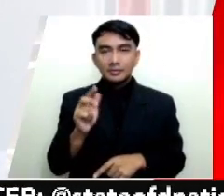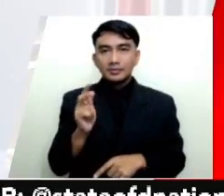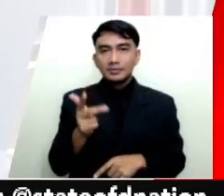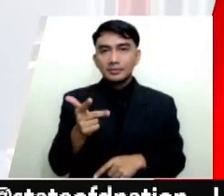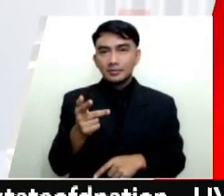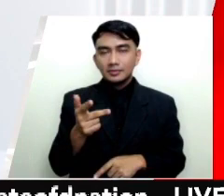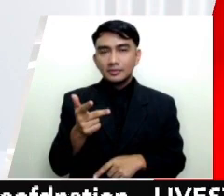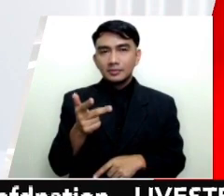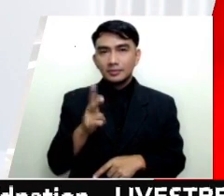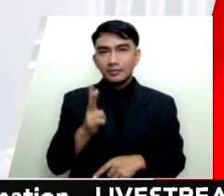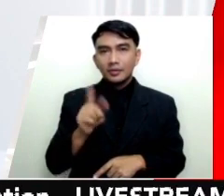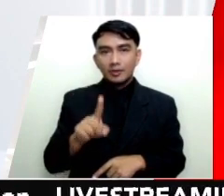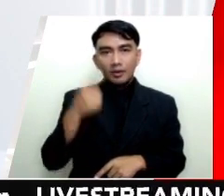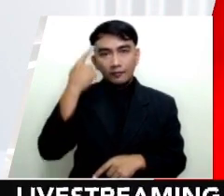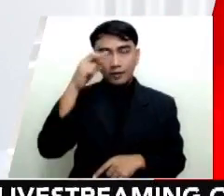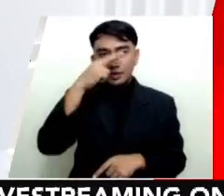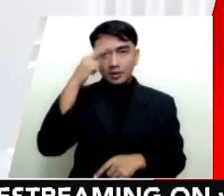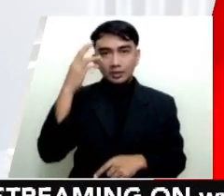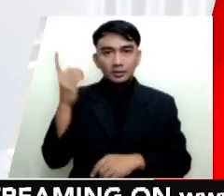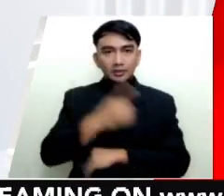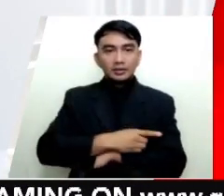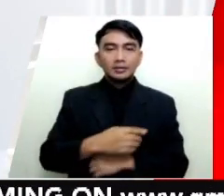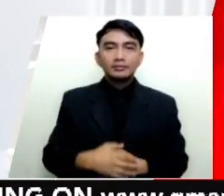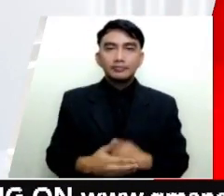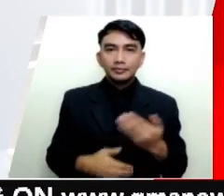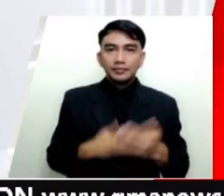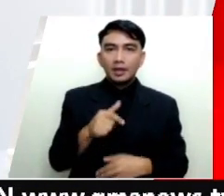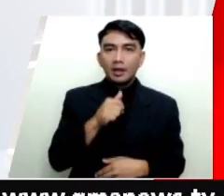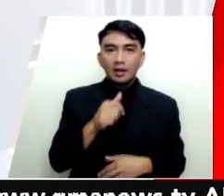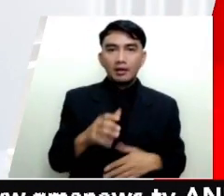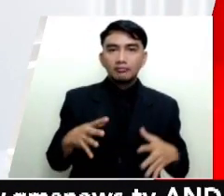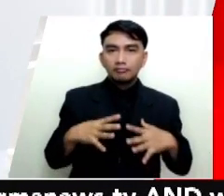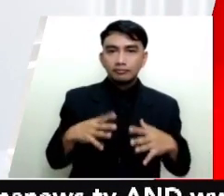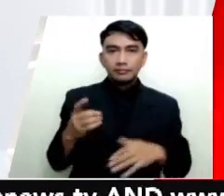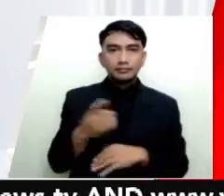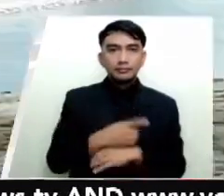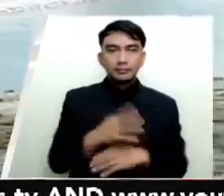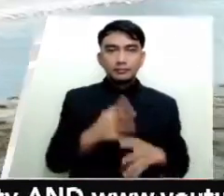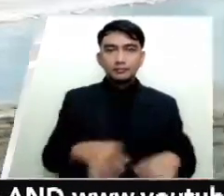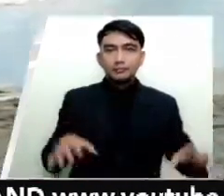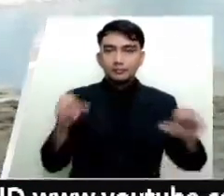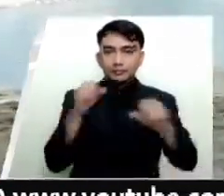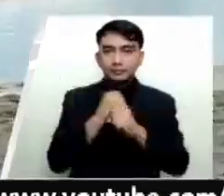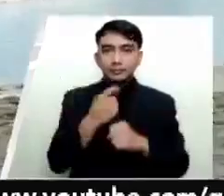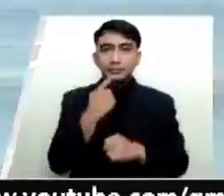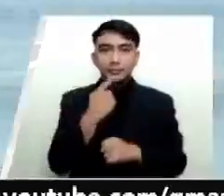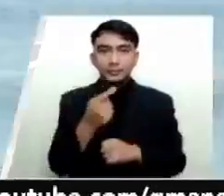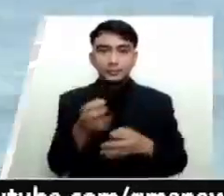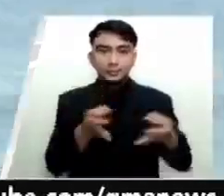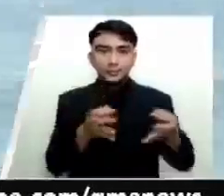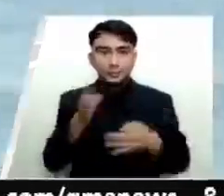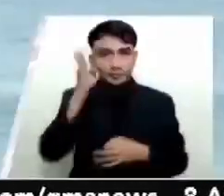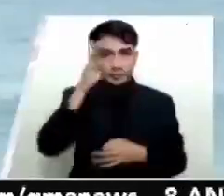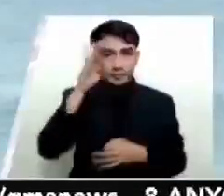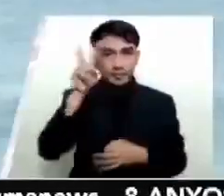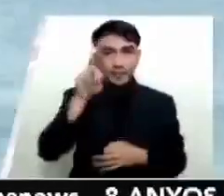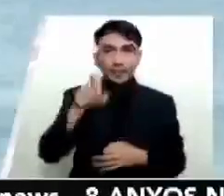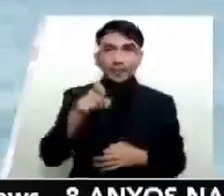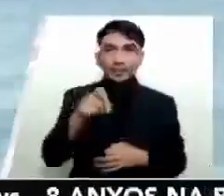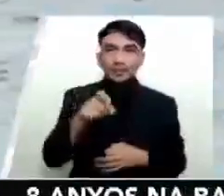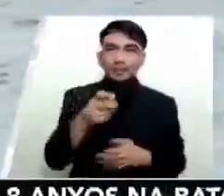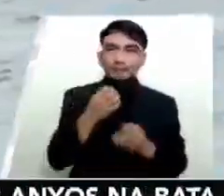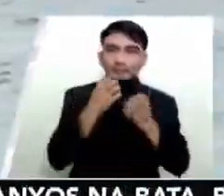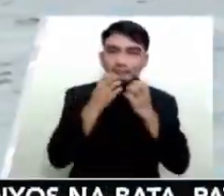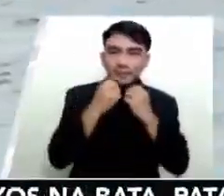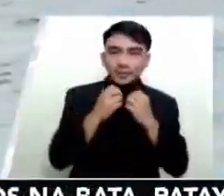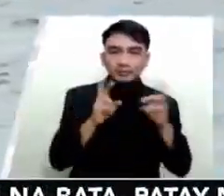Habang special non-working day ang huling araw ng taon. Mensahe ni Pangulong Marcos, lubusin at paghandaan ng mga